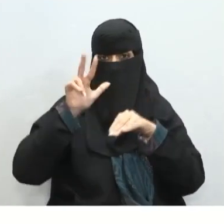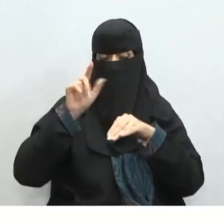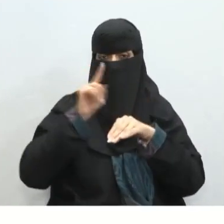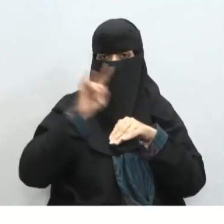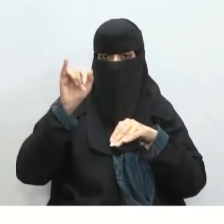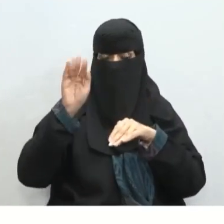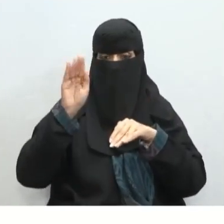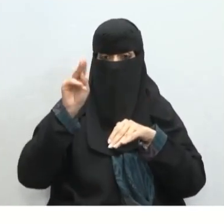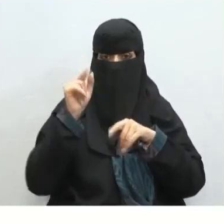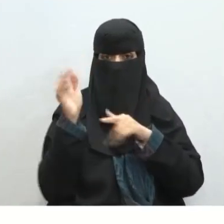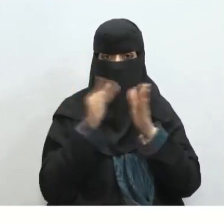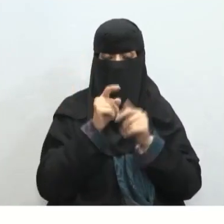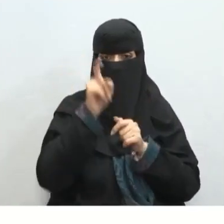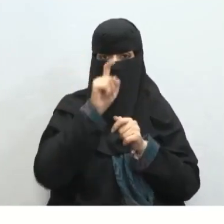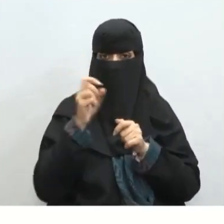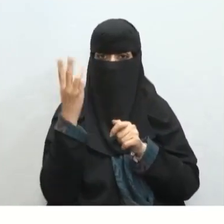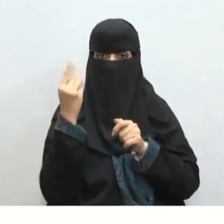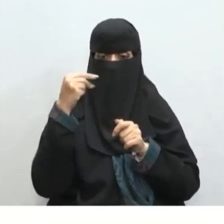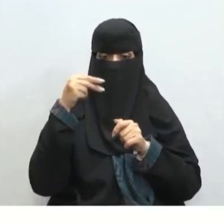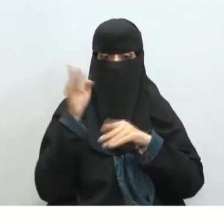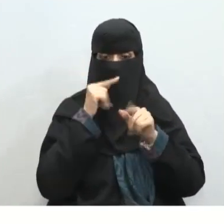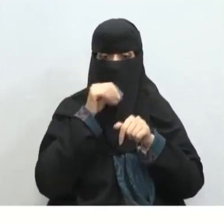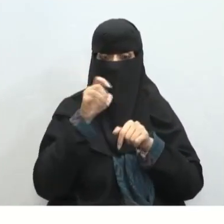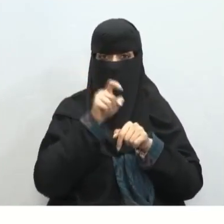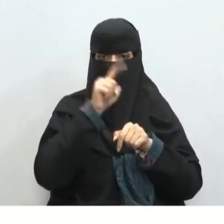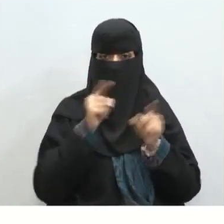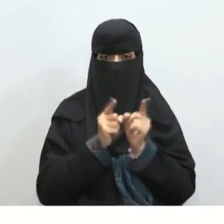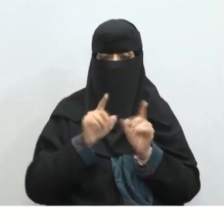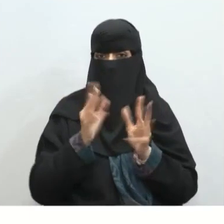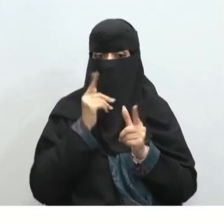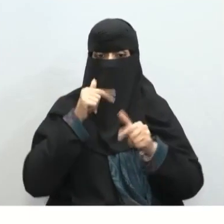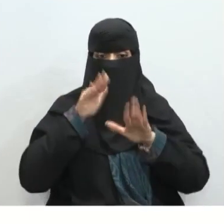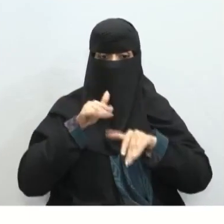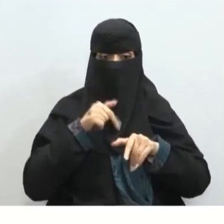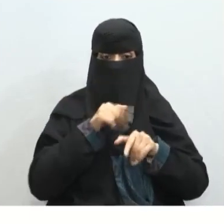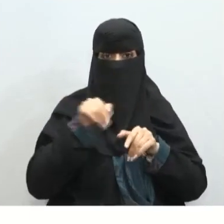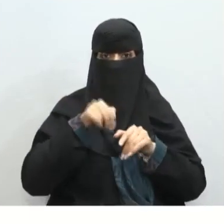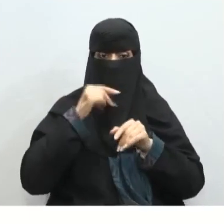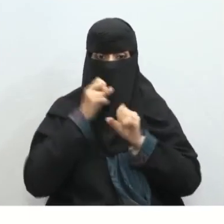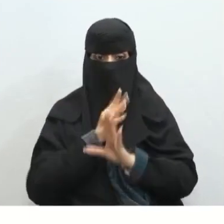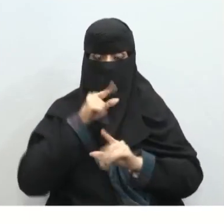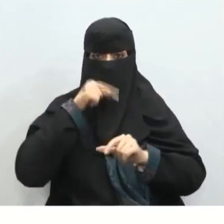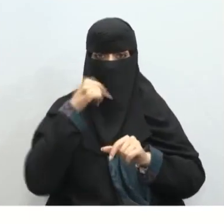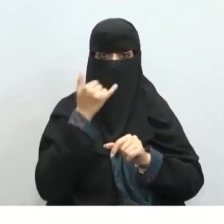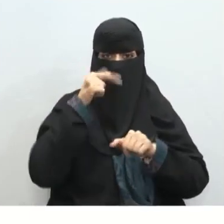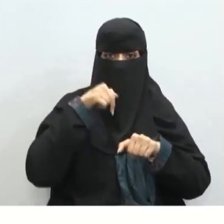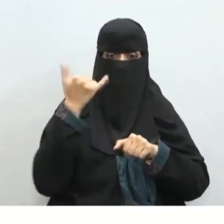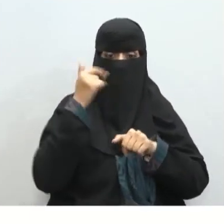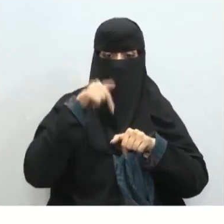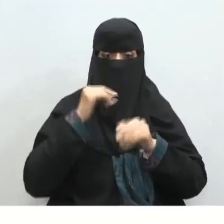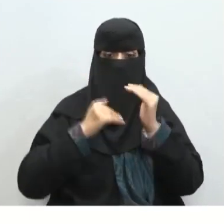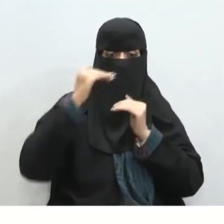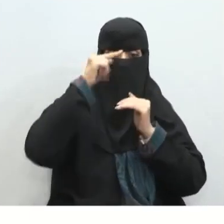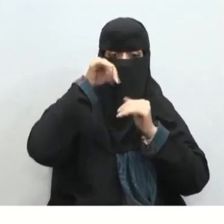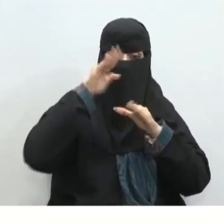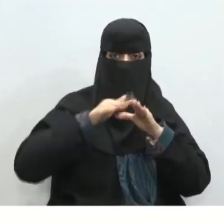في سؤال 23 اجابه قصيره لماذا يعد تحرير ايونات الهيدروجين ضروريا لانتاج الاي